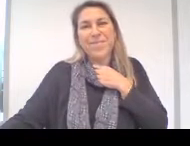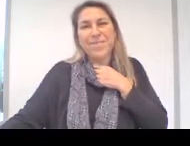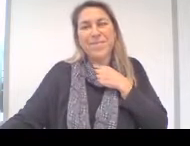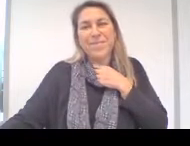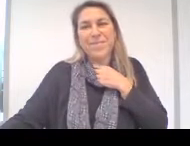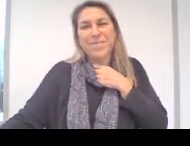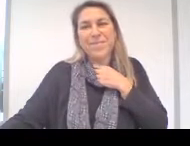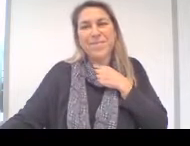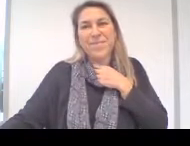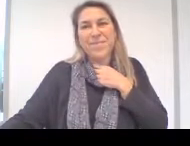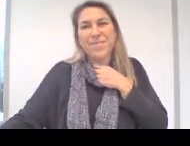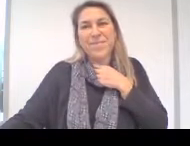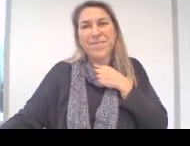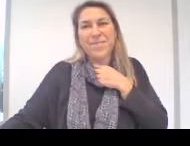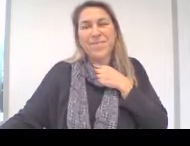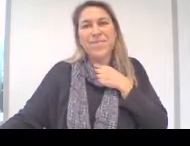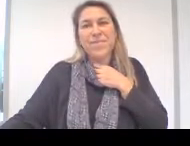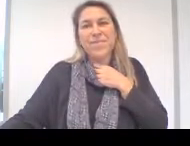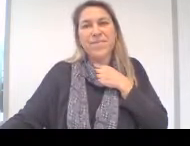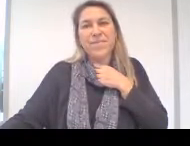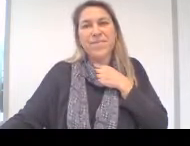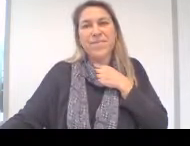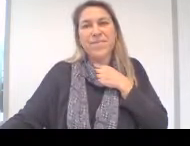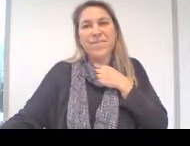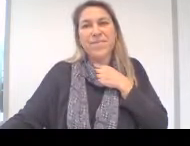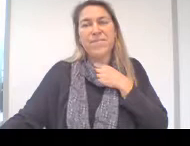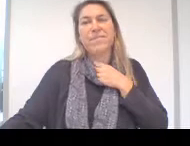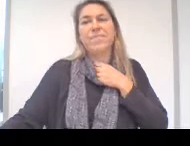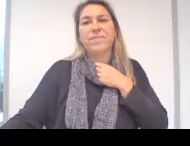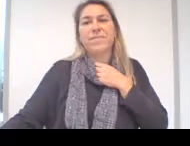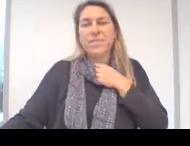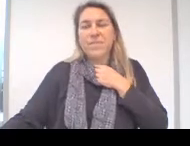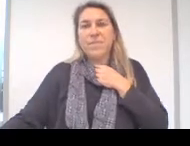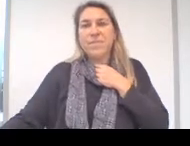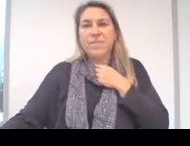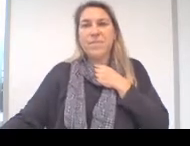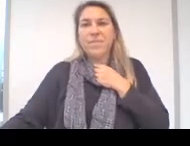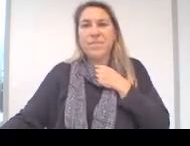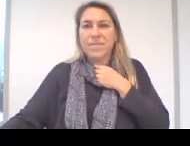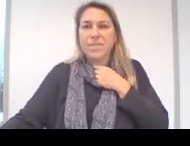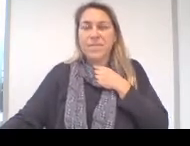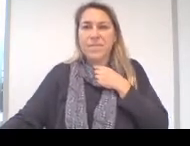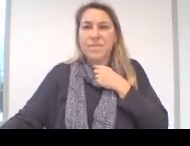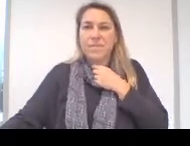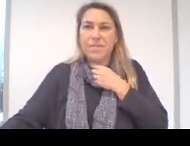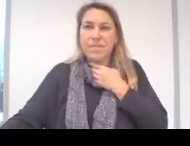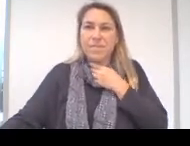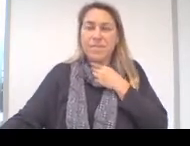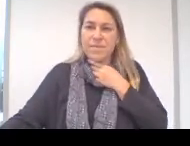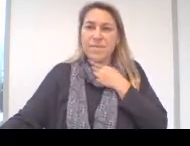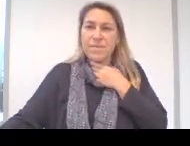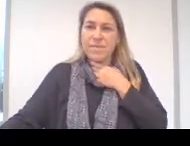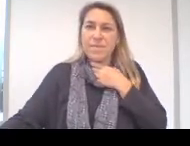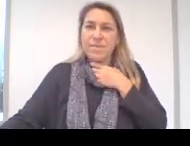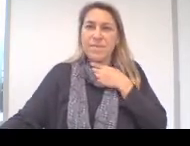métiers de l'accueil. Les métiers de l'accueil, si on a des horaires d'ouverture et des amplifications, des